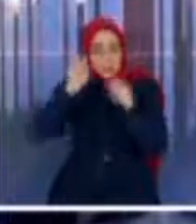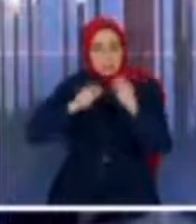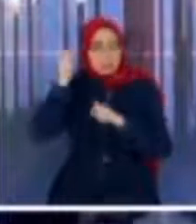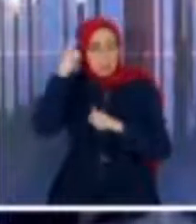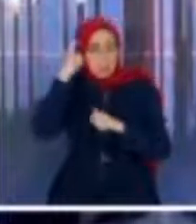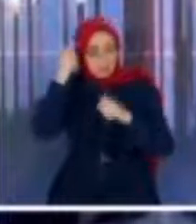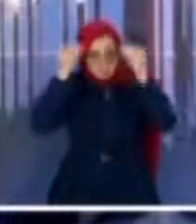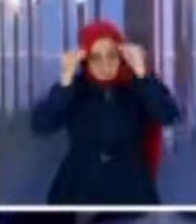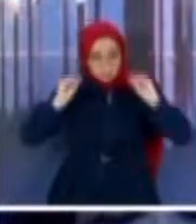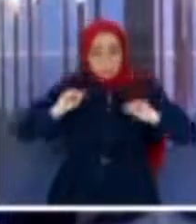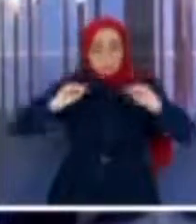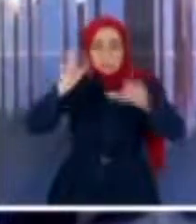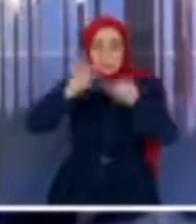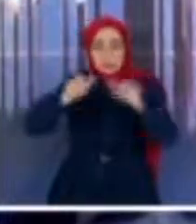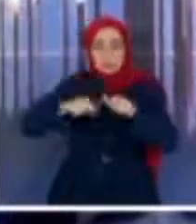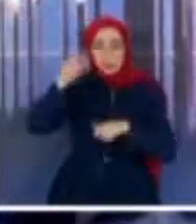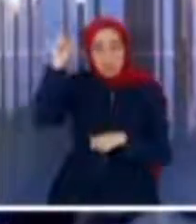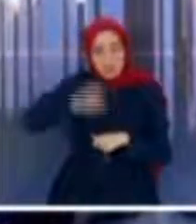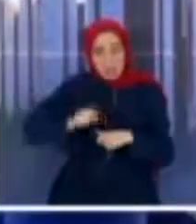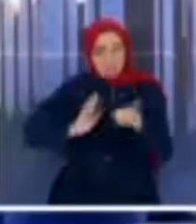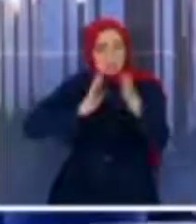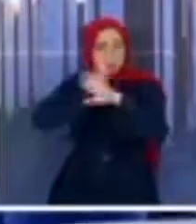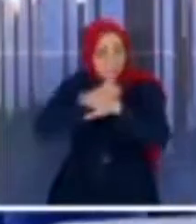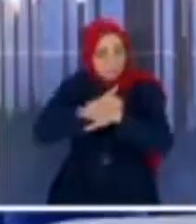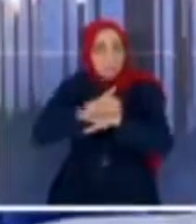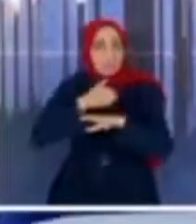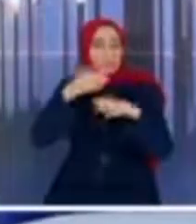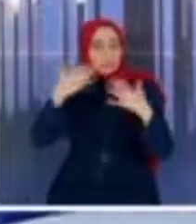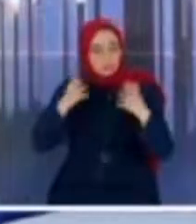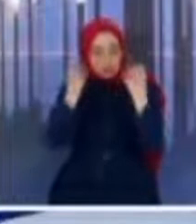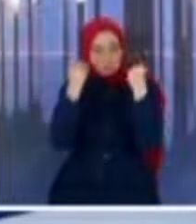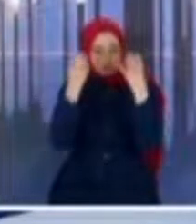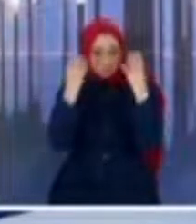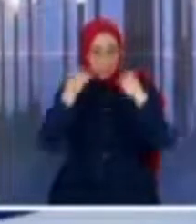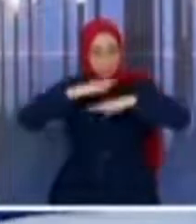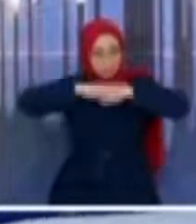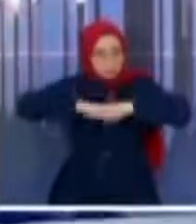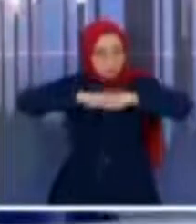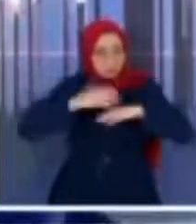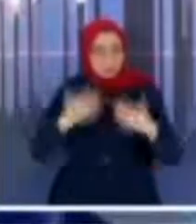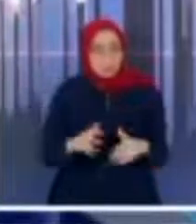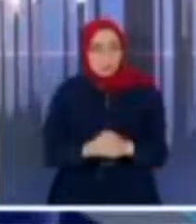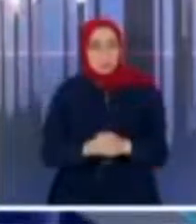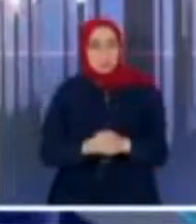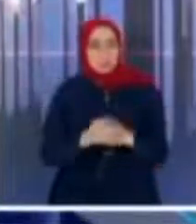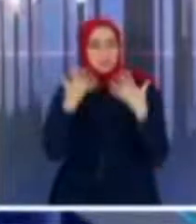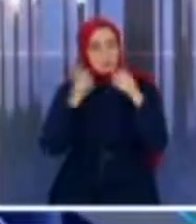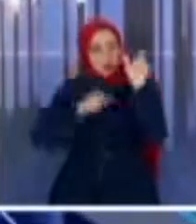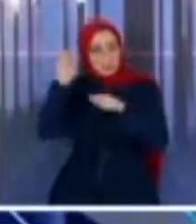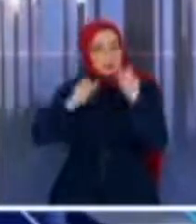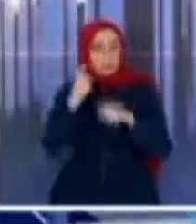راهو لازمك تمشي تعمل حمله لازمك تمشي تعمل تكوين في الاسعافات الاوليه. لهنا انا نحب نقول للعباد اللي قاعد تفرج فينا